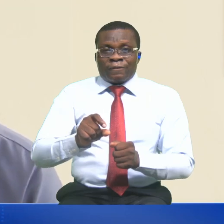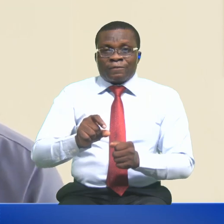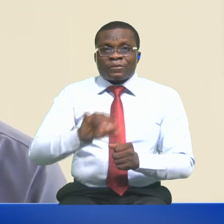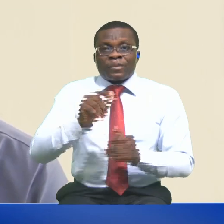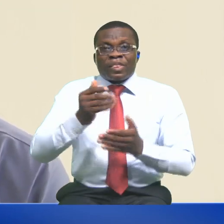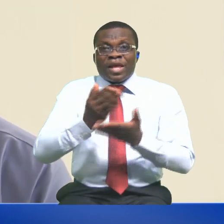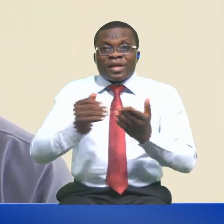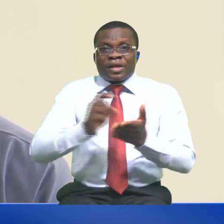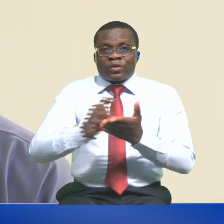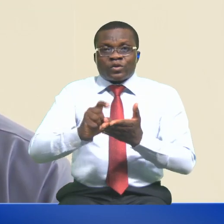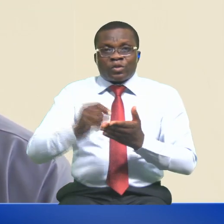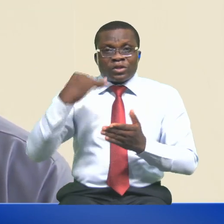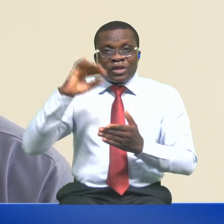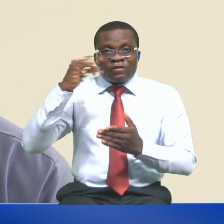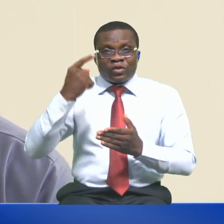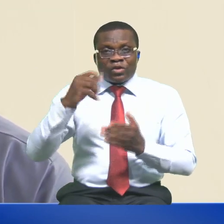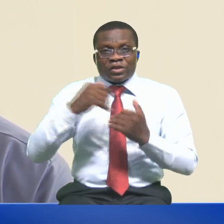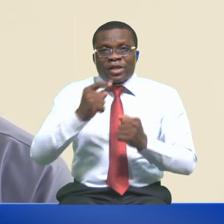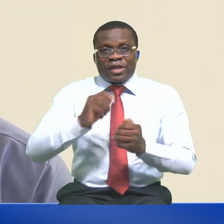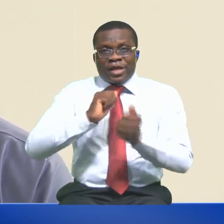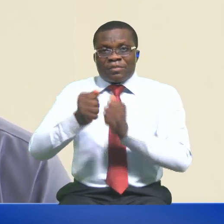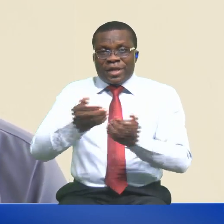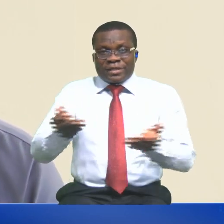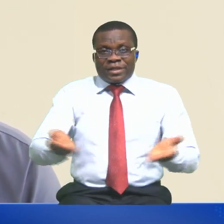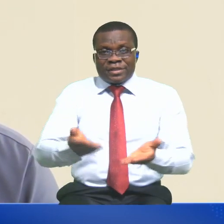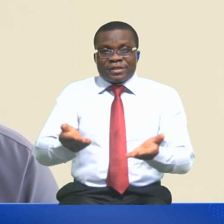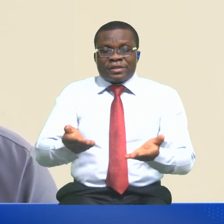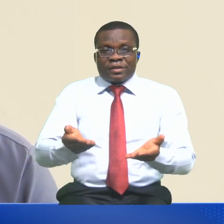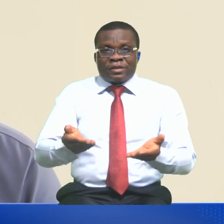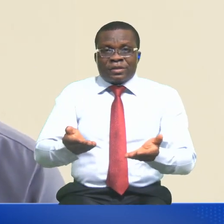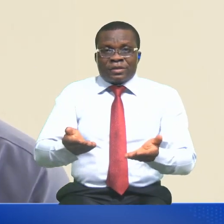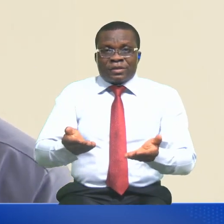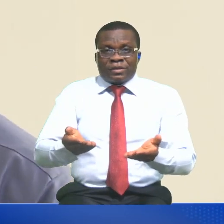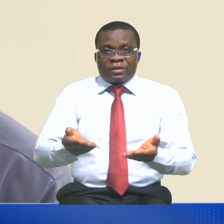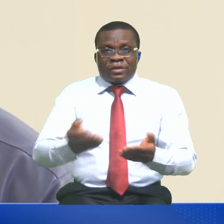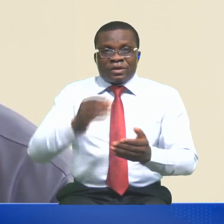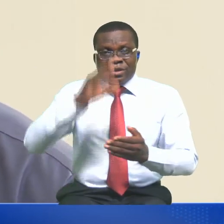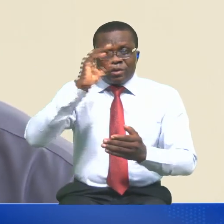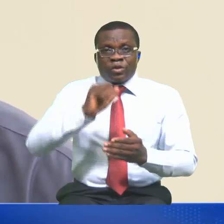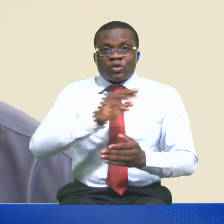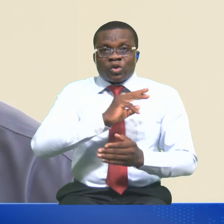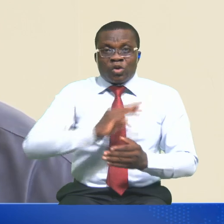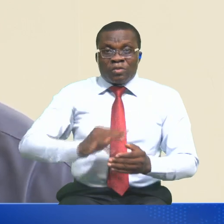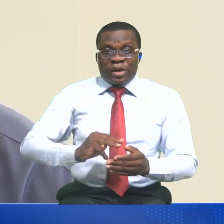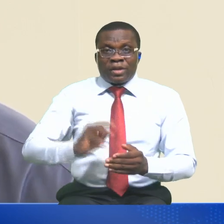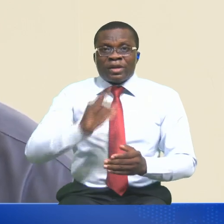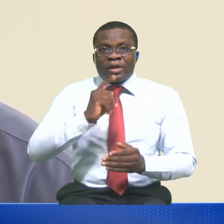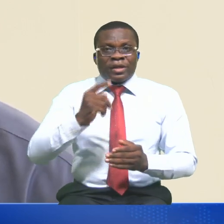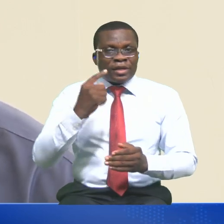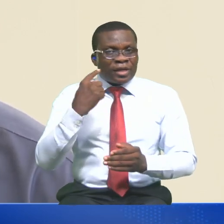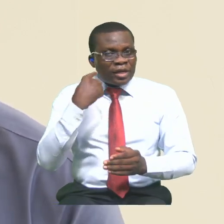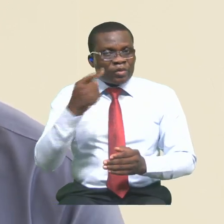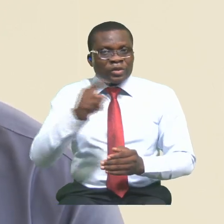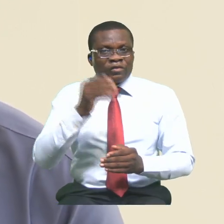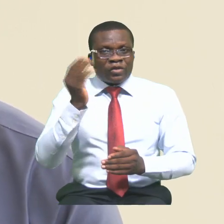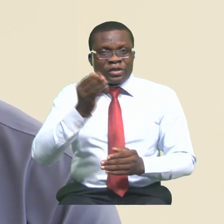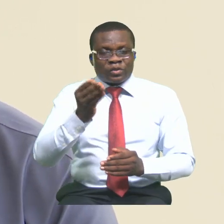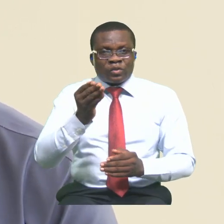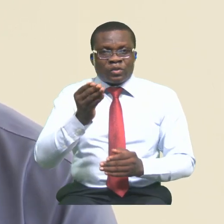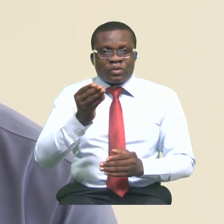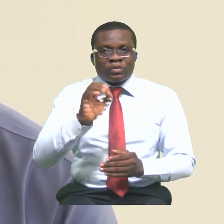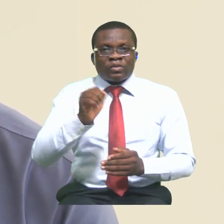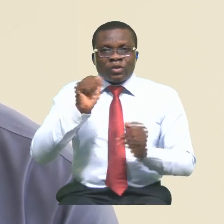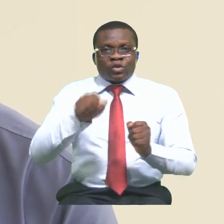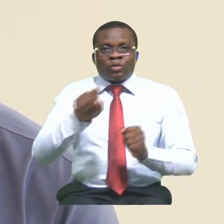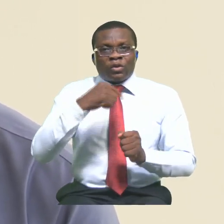quelques semaines, le chef de l'État a été de passage ici. Monsieur le maire, il a écouté votre discours. Je peux